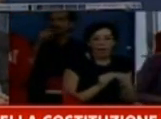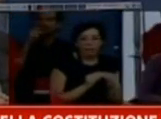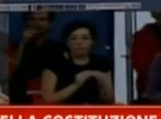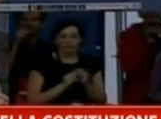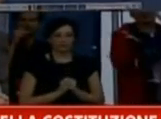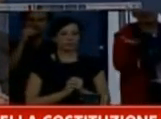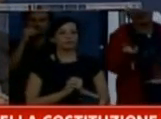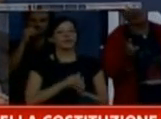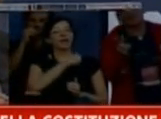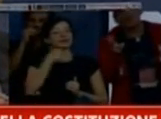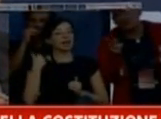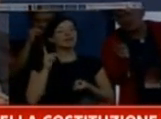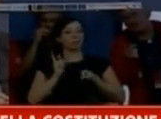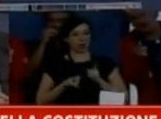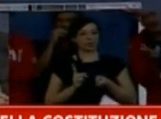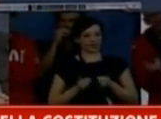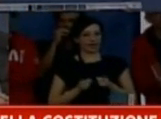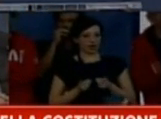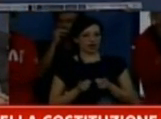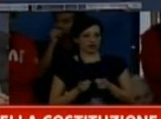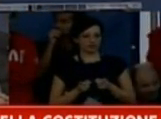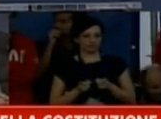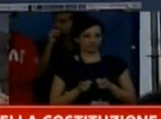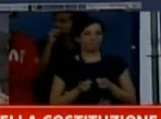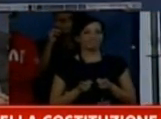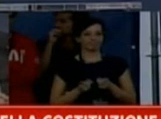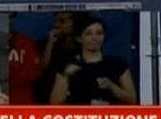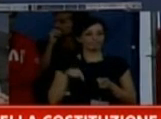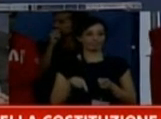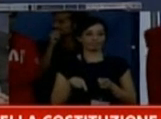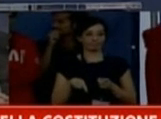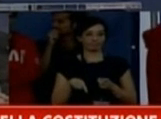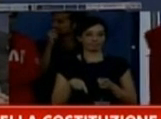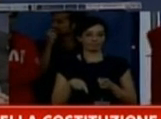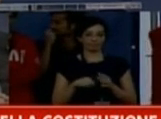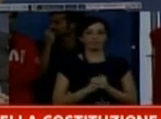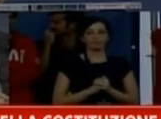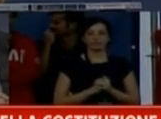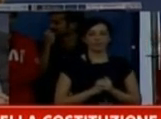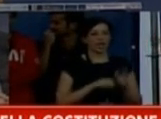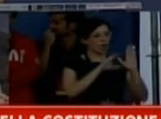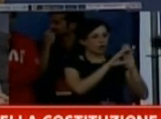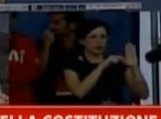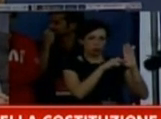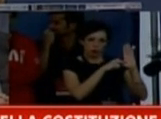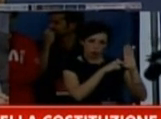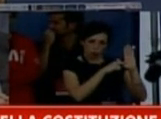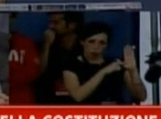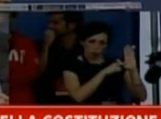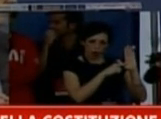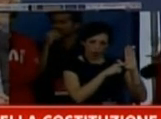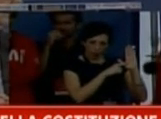Lo si fa con la politica. E qui viene l'altro aspetto della Costituzione. La Costituzione organizza